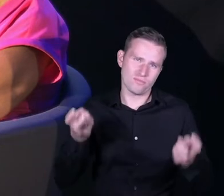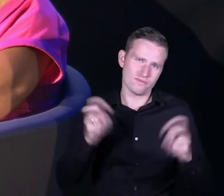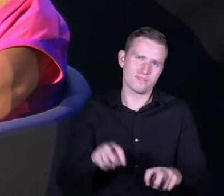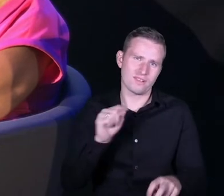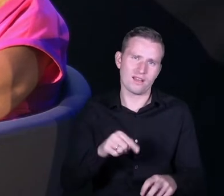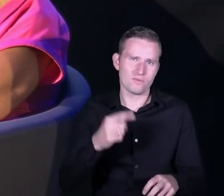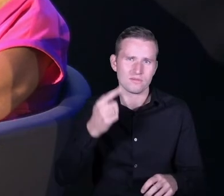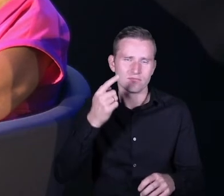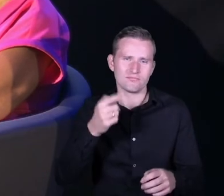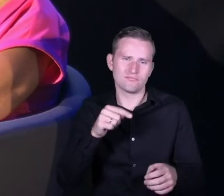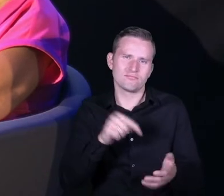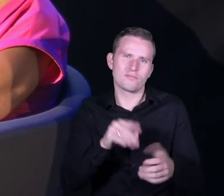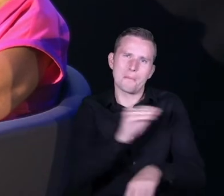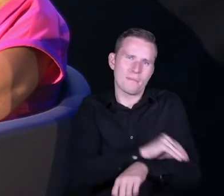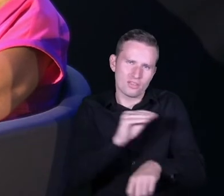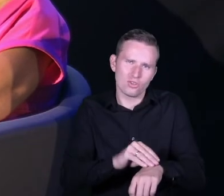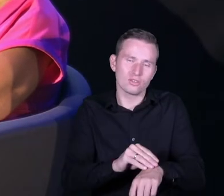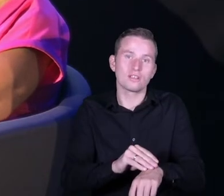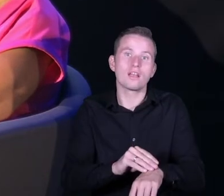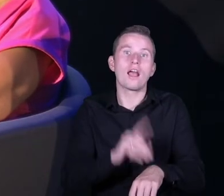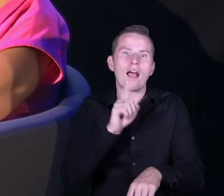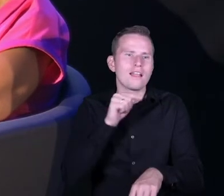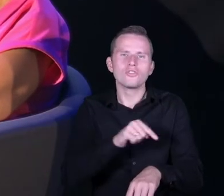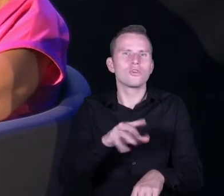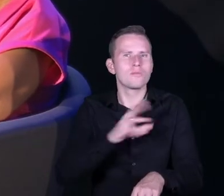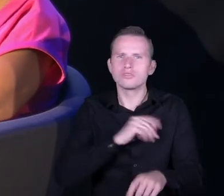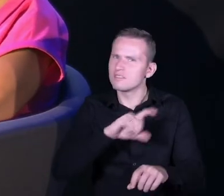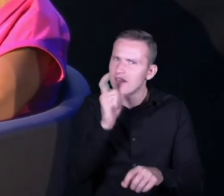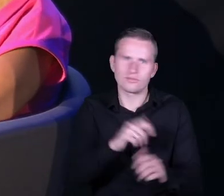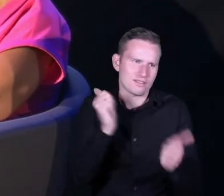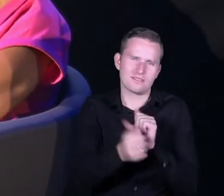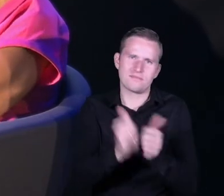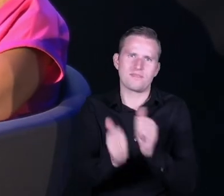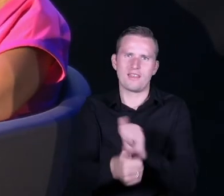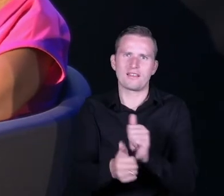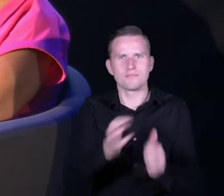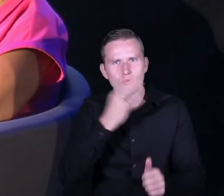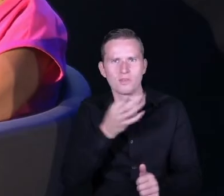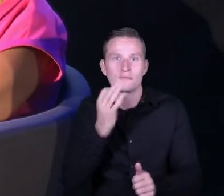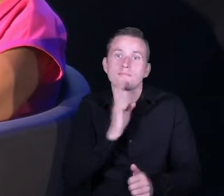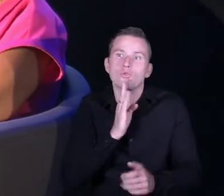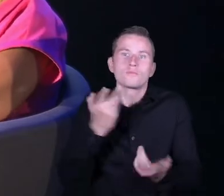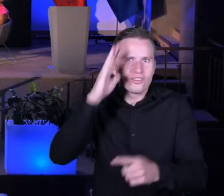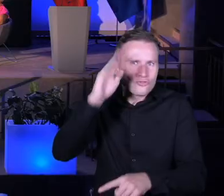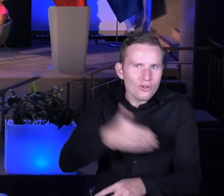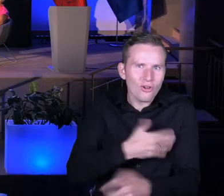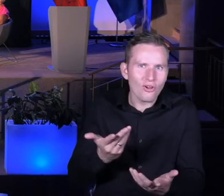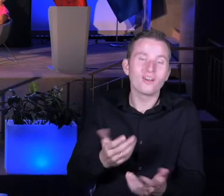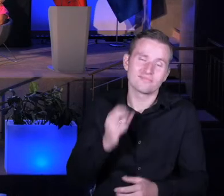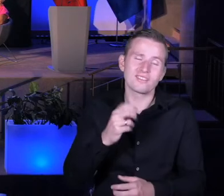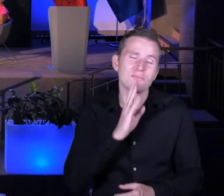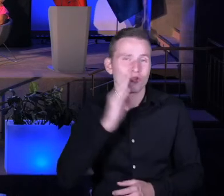i cały czas można je zmieniać, modyfikować, dostosowywać. Trochę tak jak szkoła. Do potrzeb. Dokładnie tak. Dokładnie tak. Trochę tak jak